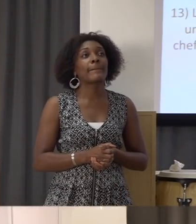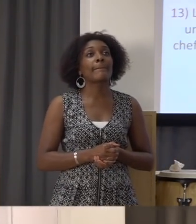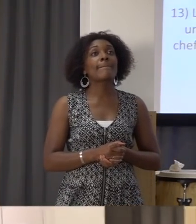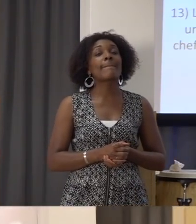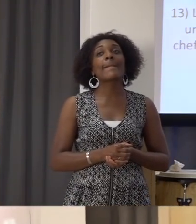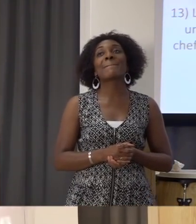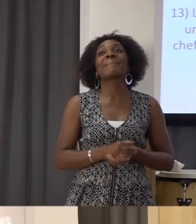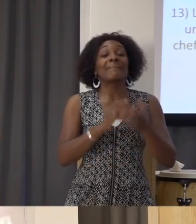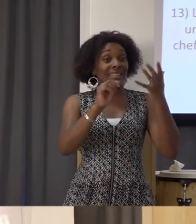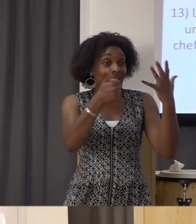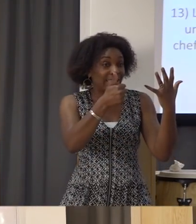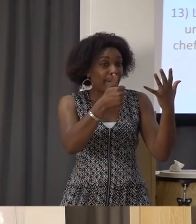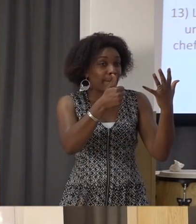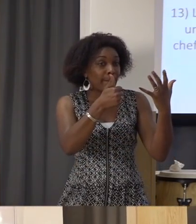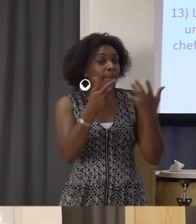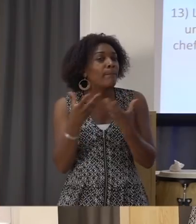Les pharisiens.